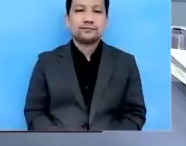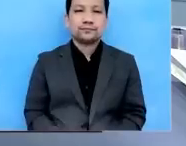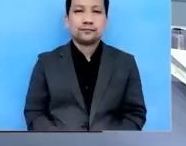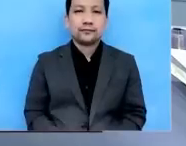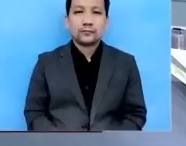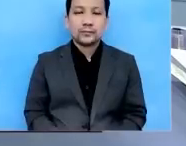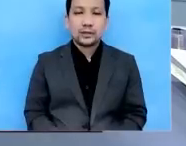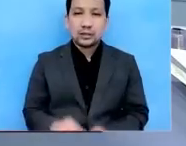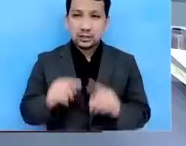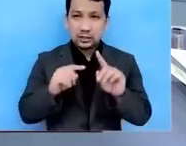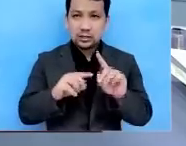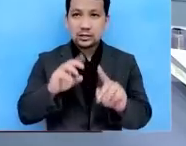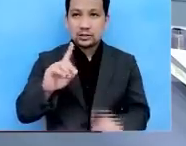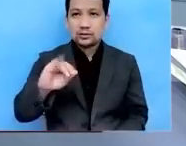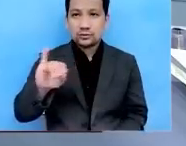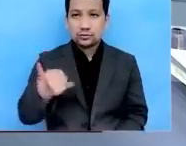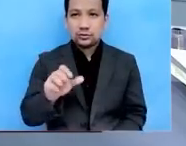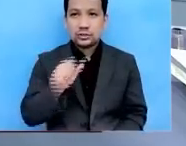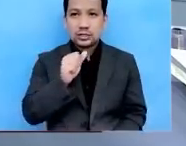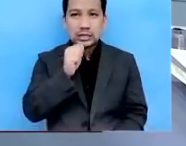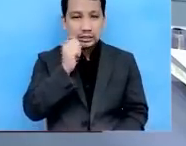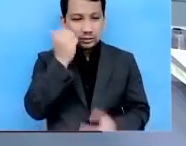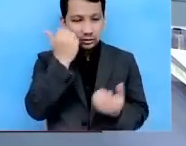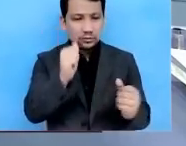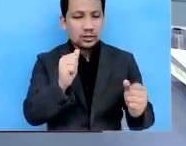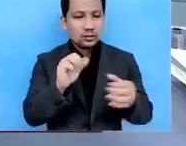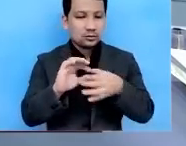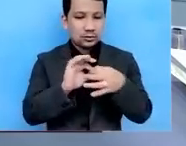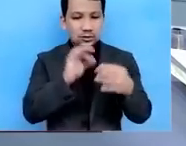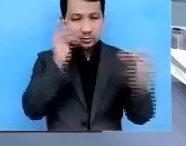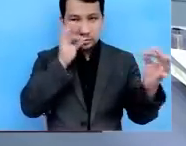sa DOJ, lumubag si Dilima sa Dangerous Drugs Act,